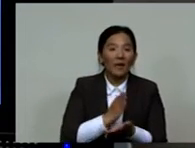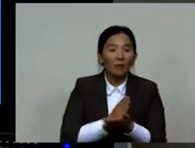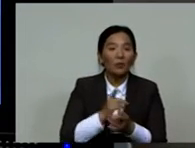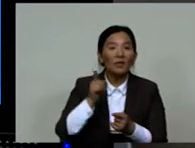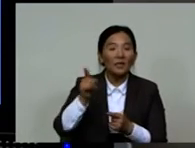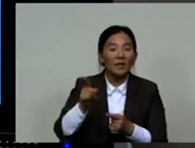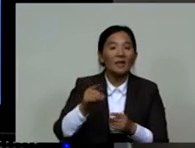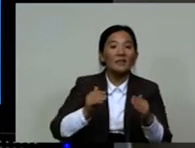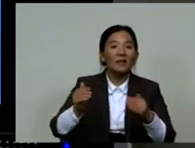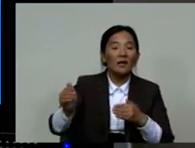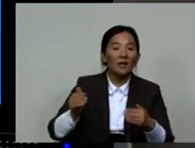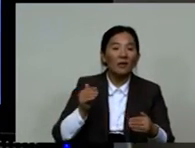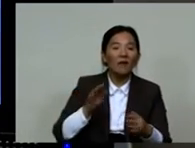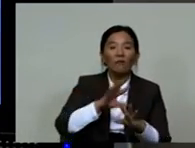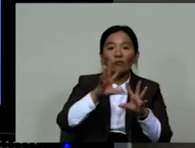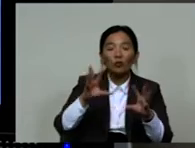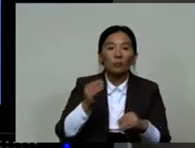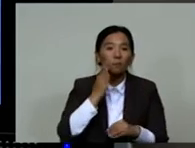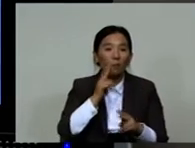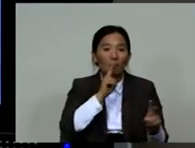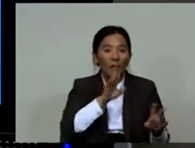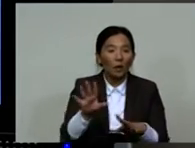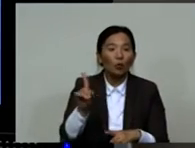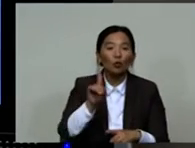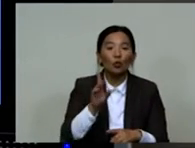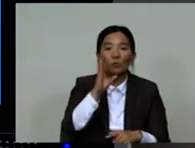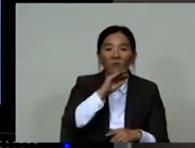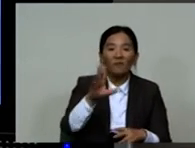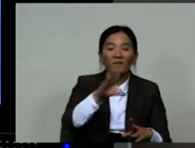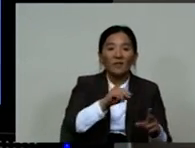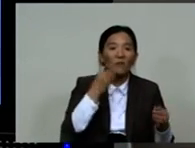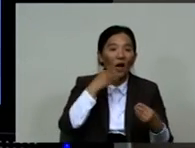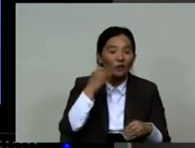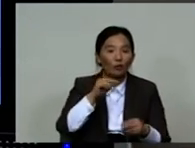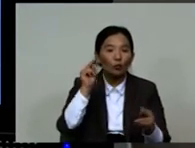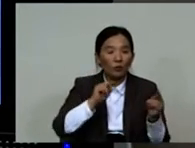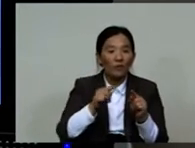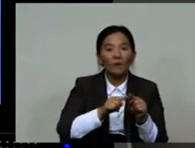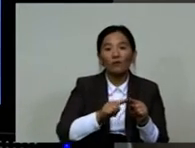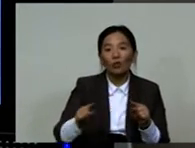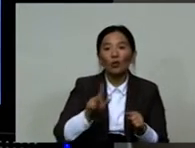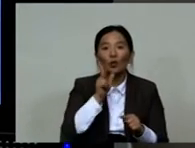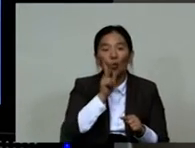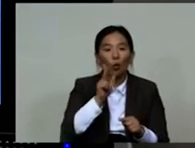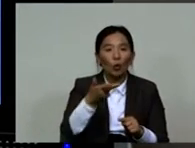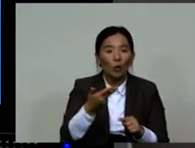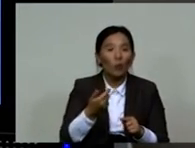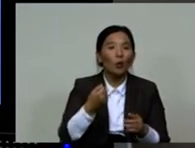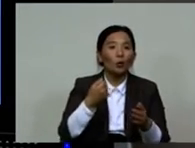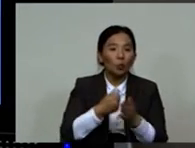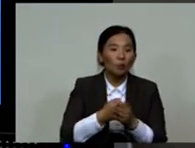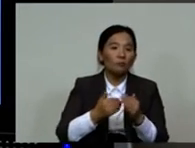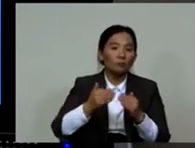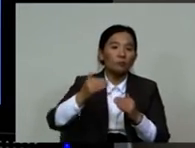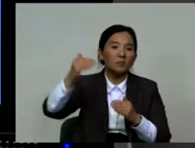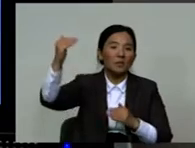диаграмма наглядно показывает, что успеваемость и качество в течение 3 лет неуклонно